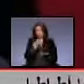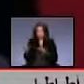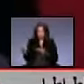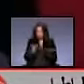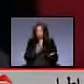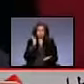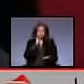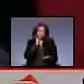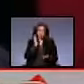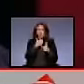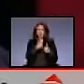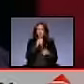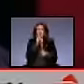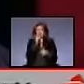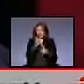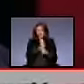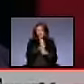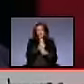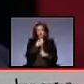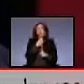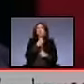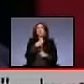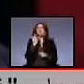ست عظيمه ومحترمه بحبها جدا.